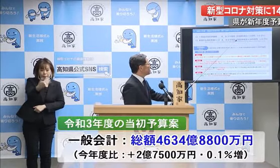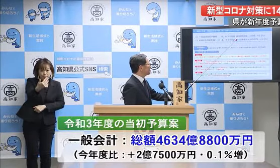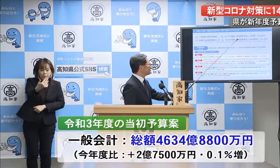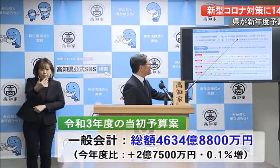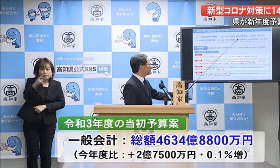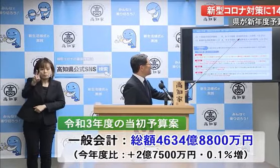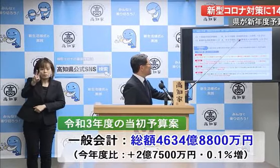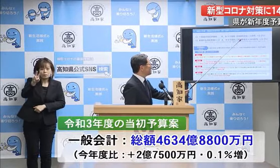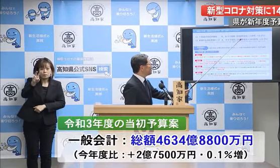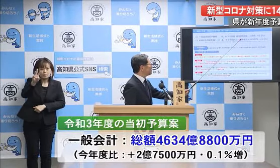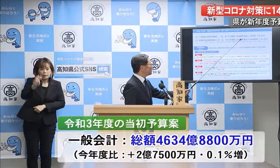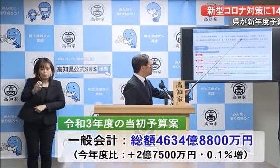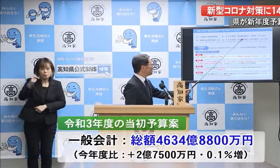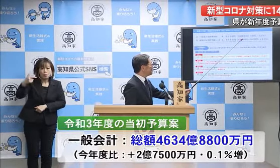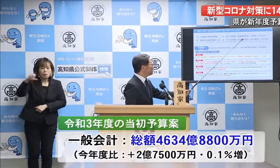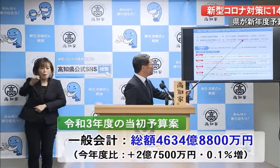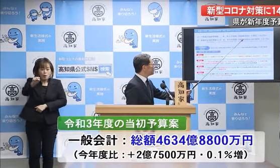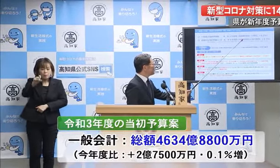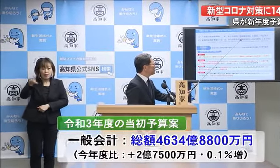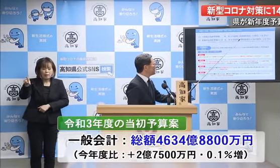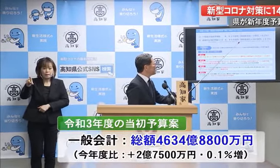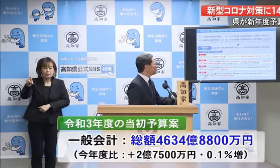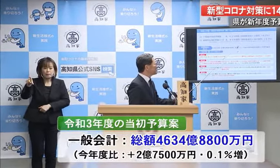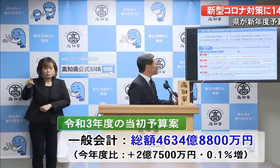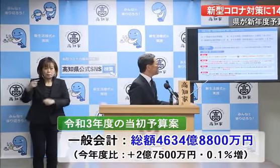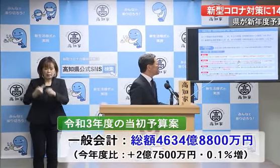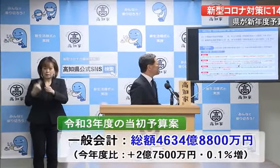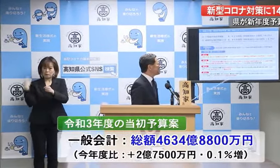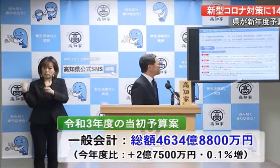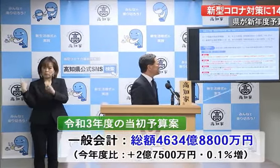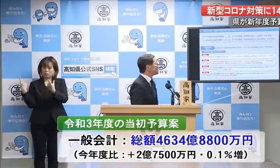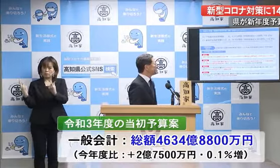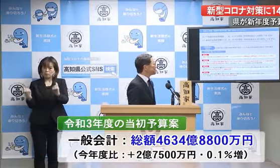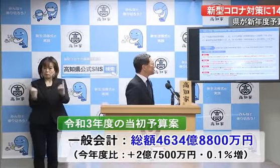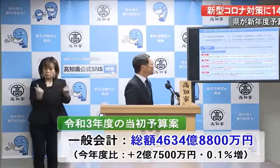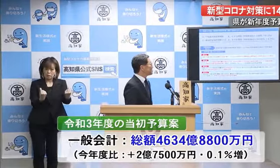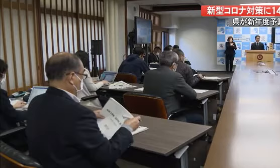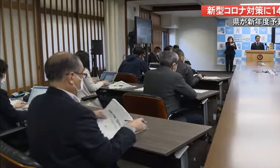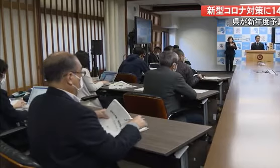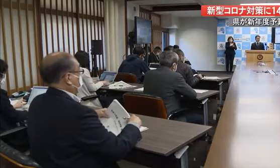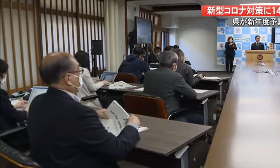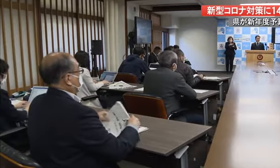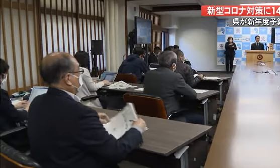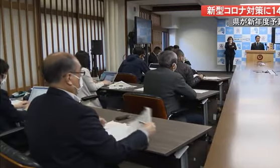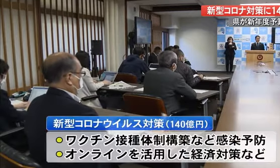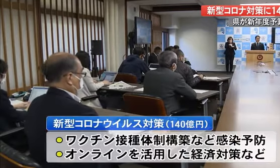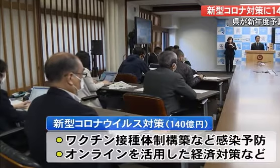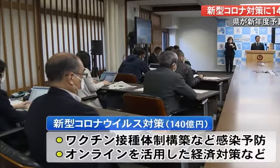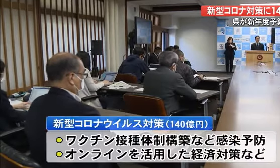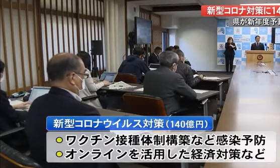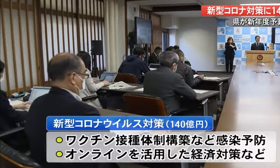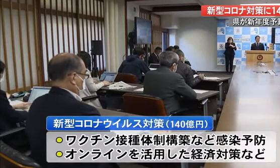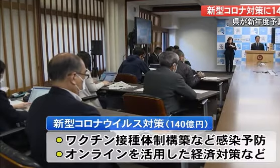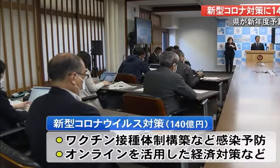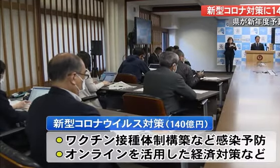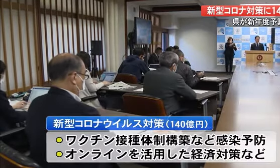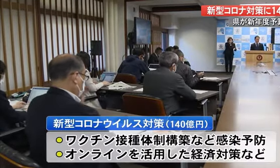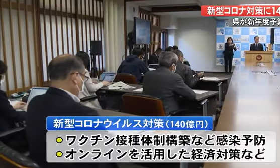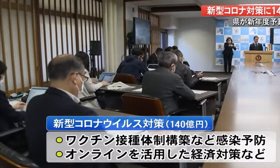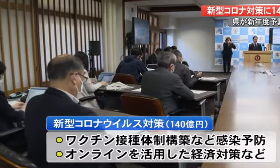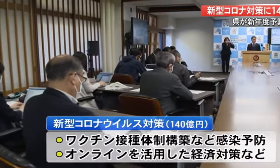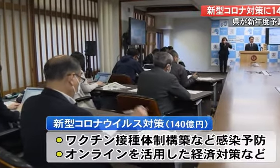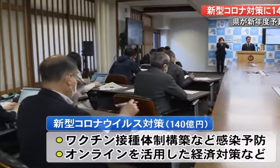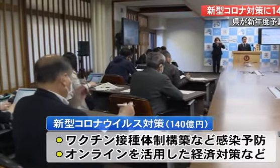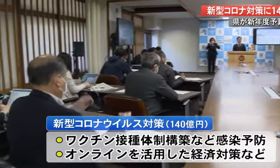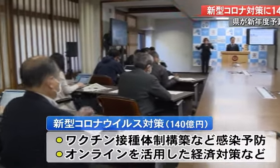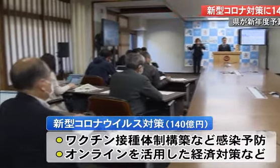7500万円。率にして 0.1% 上回りました。新型コロナウイルス対策には